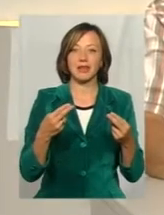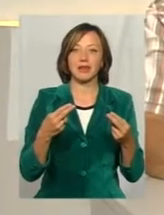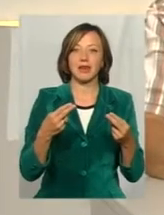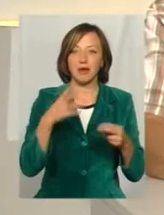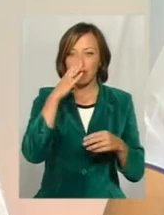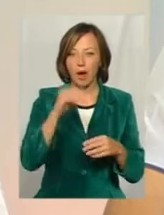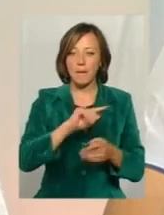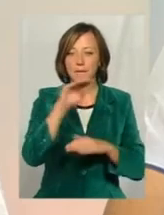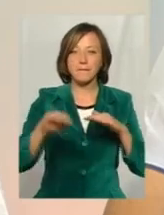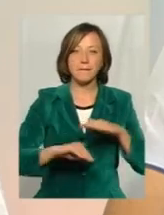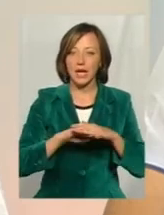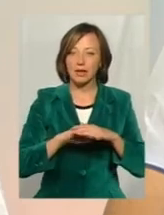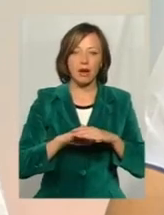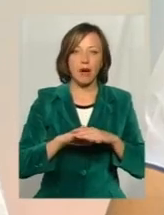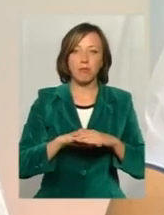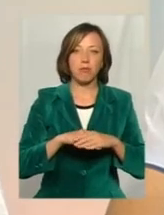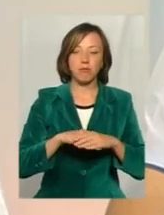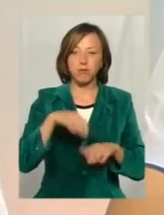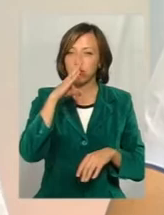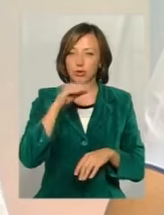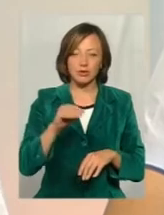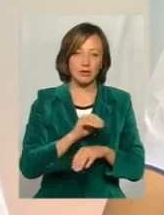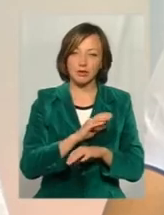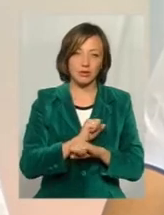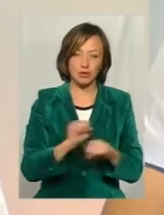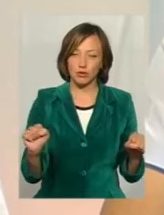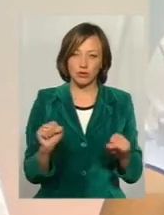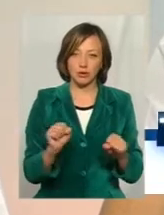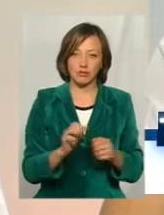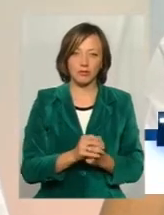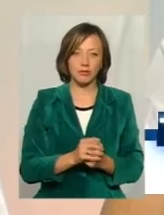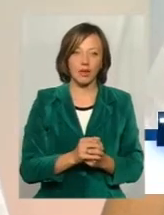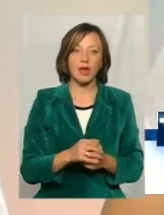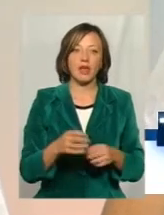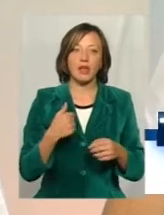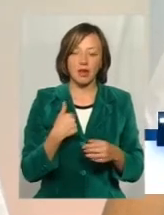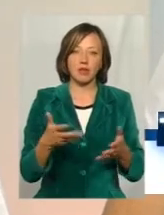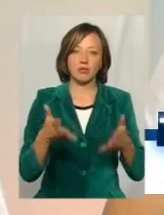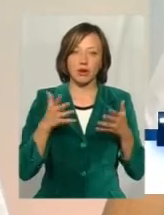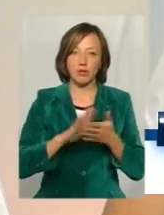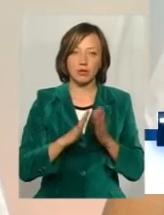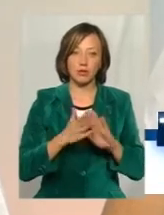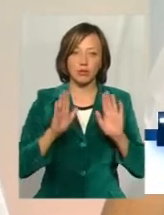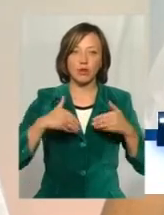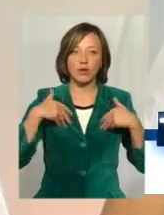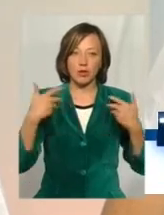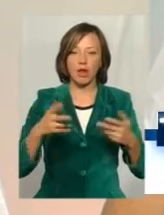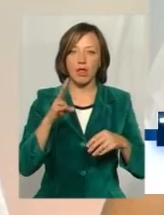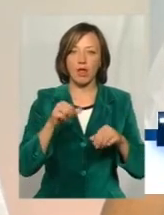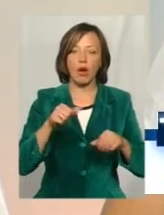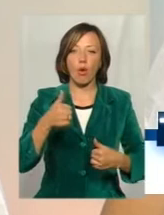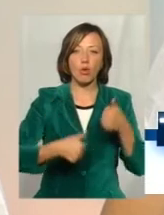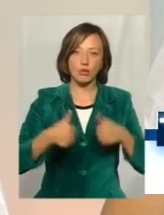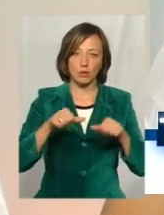точно. І це є чітка позиція Державної служби з безпеки України на транспорті, яку я буду висловлювати на